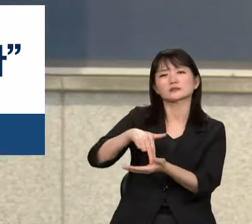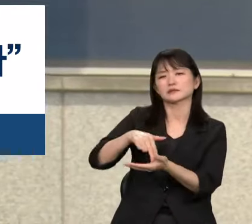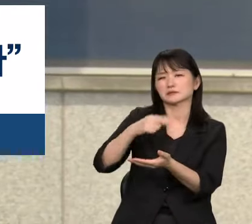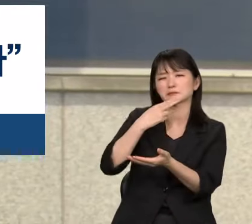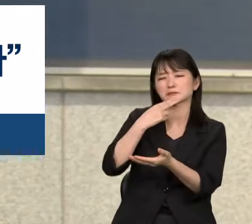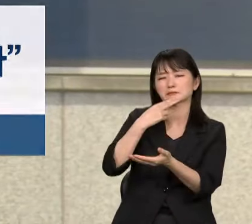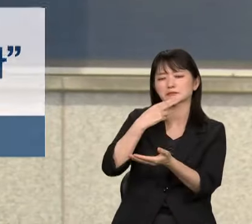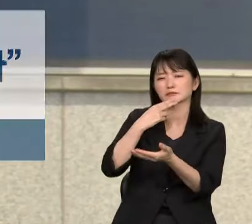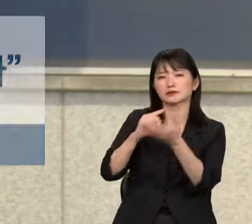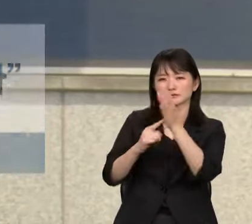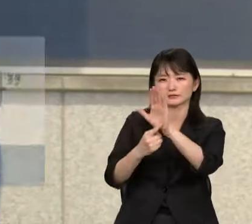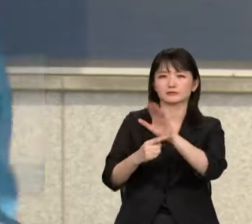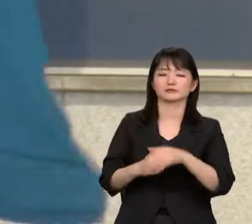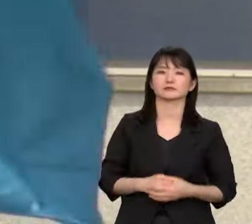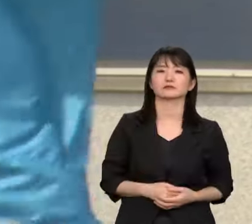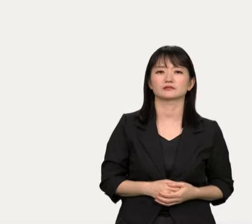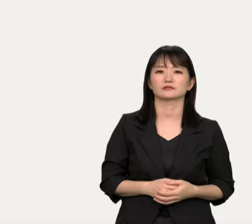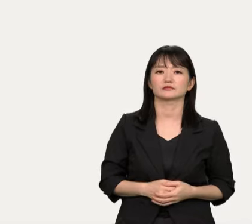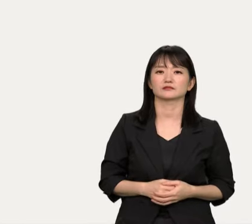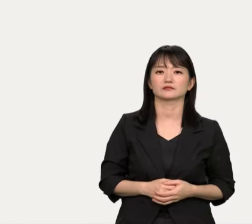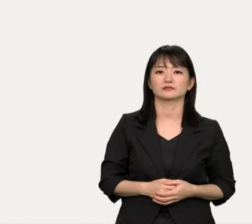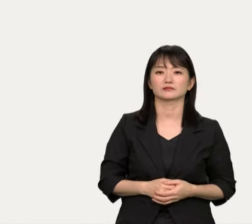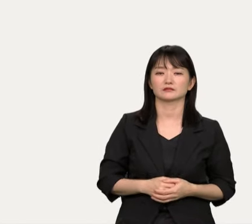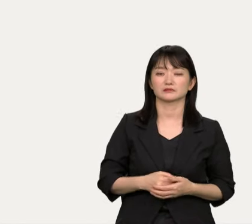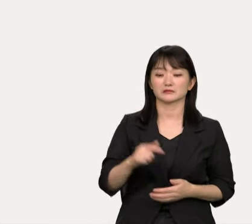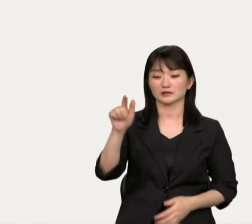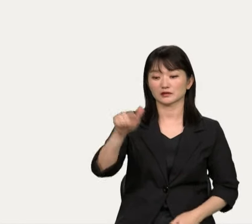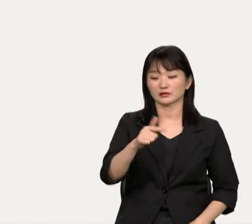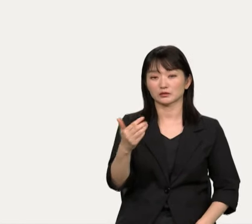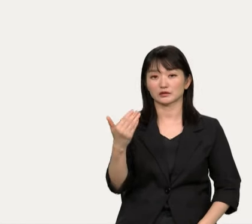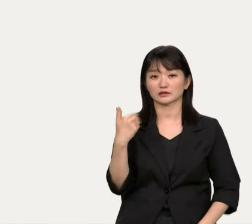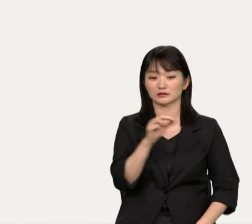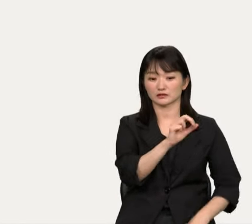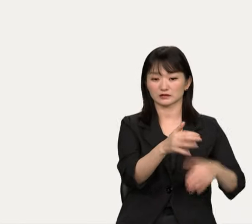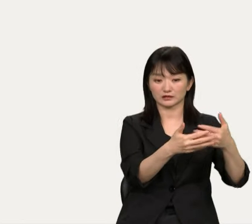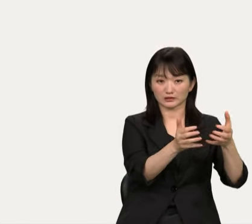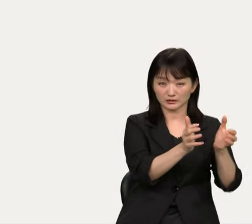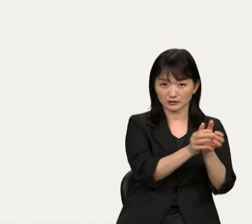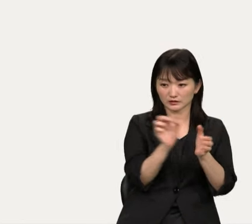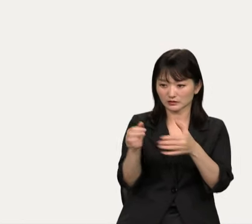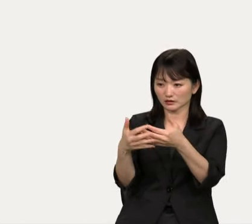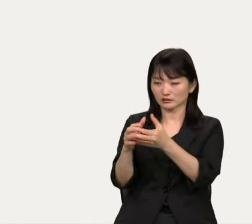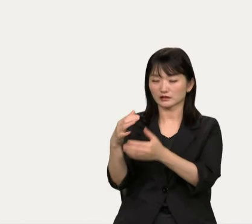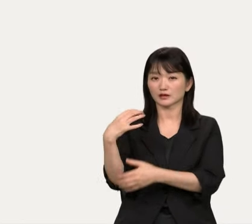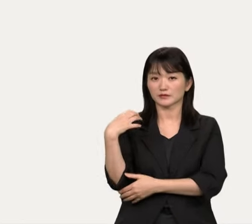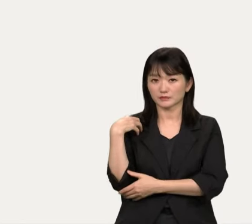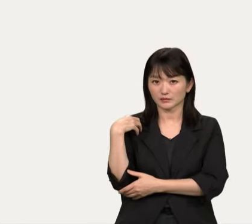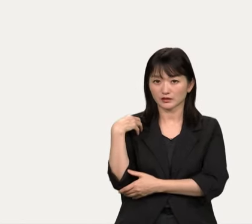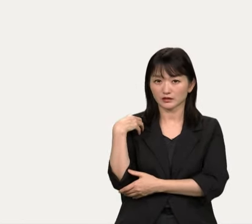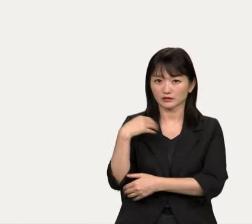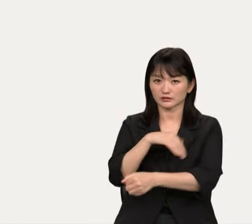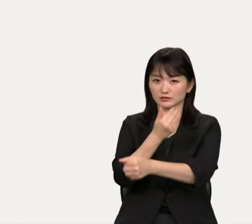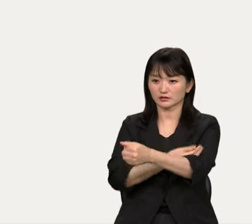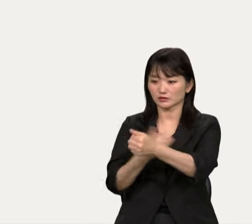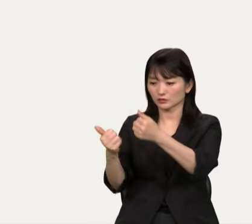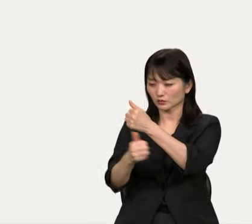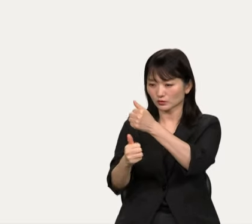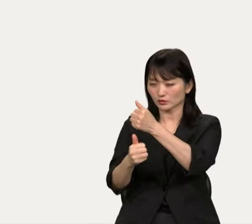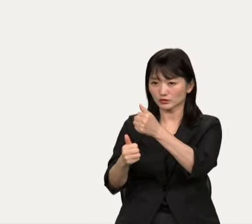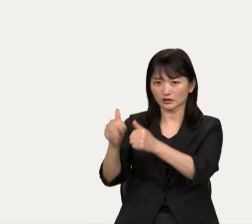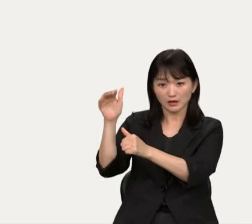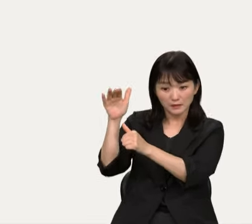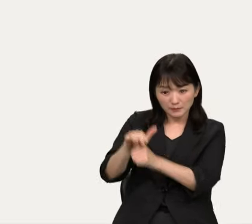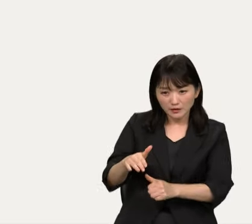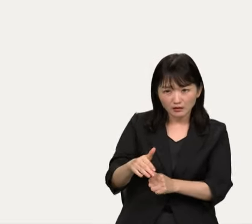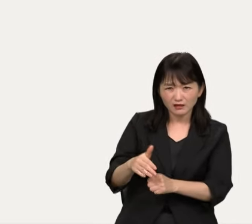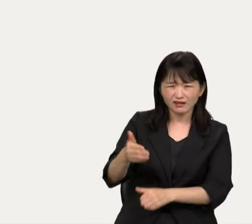없다고 밝혔습니다. 대통령실은 하루 앞서 야당이 여당목 국가인권위원 선출안을 부결한 것에 대해 역대